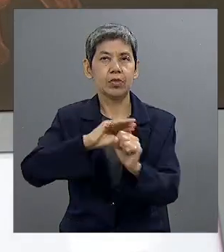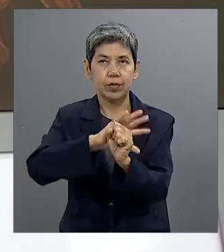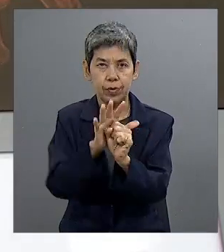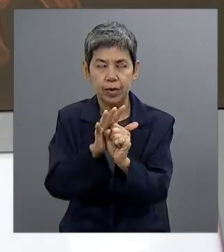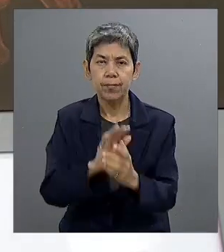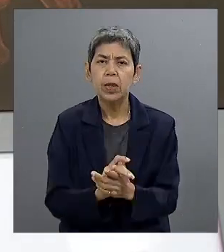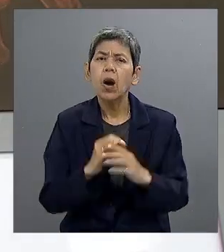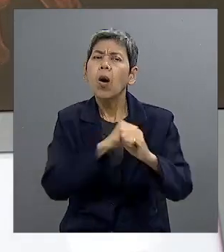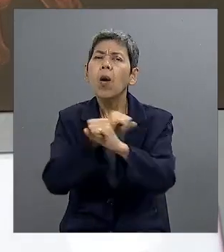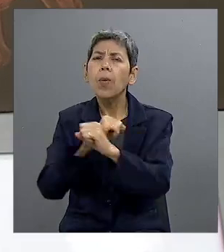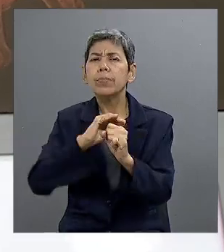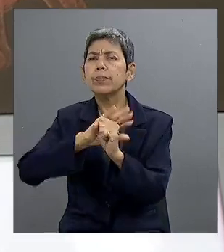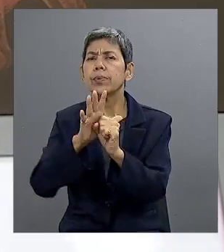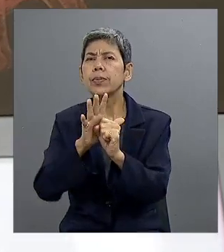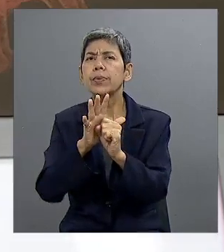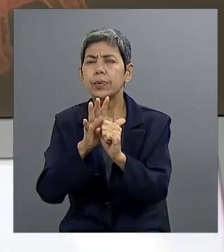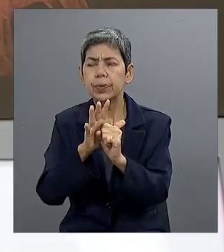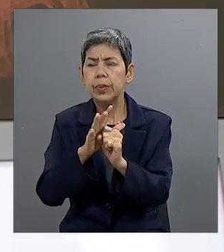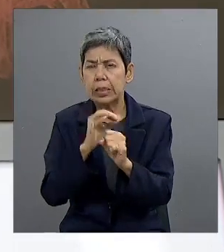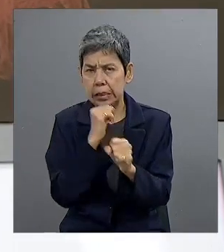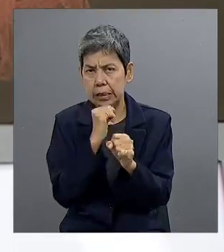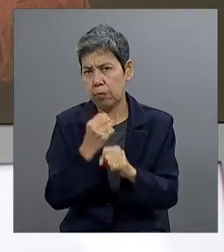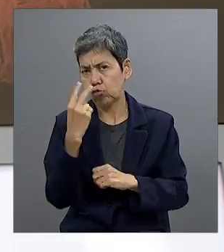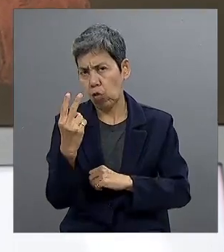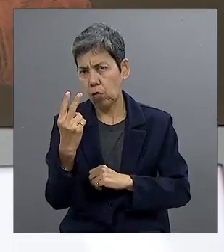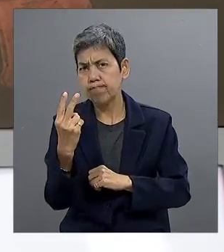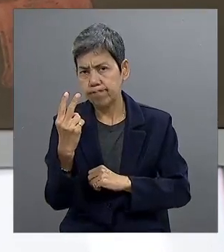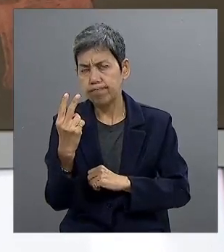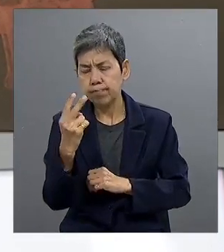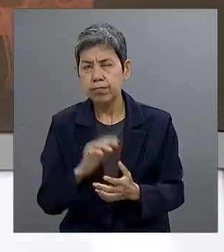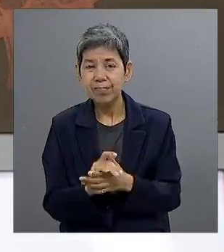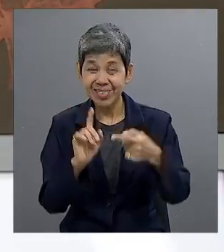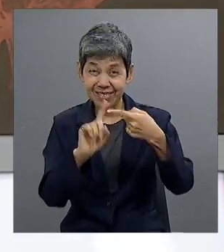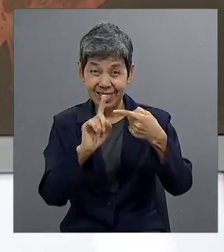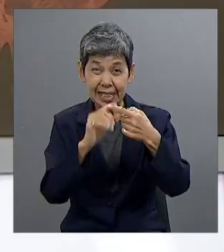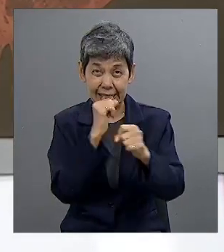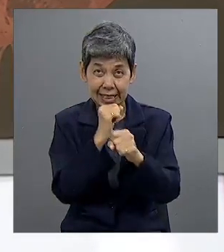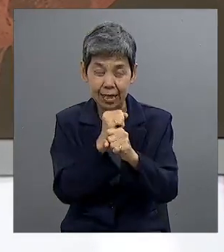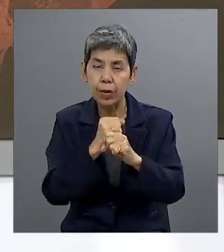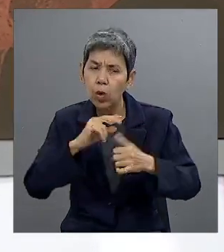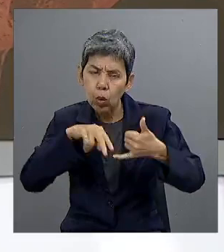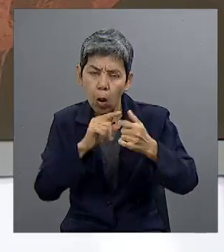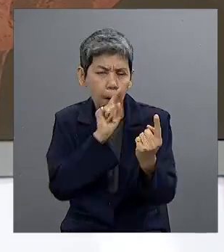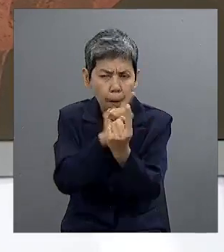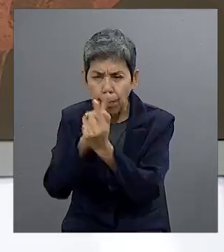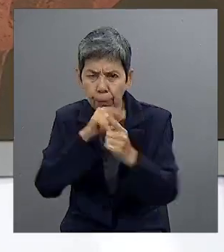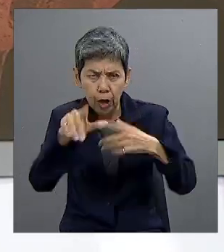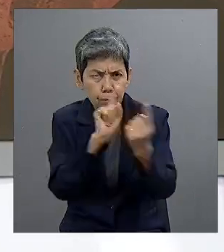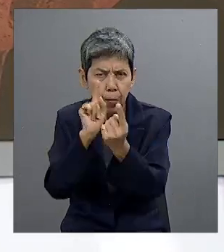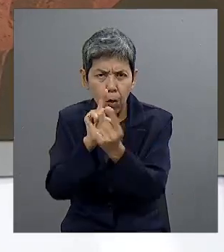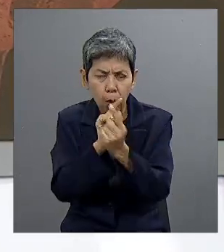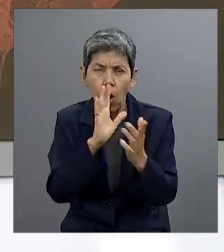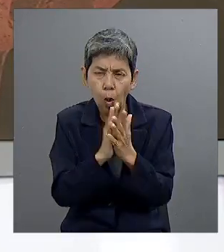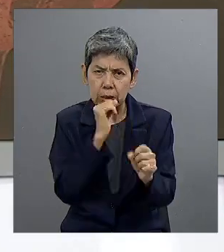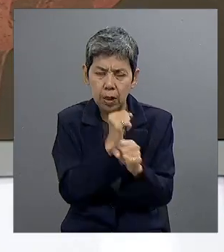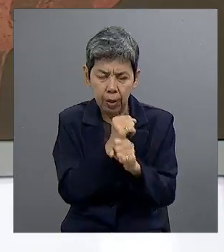คุมการระบาดรอบนี้จะต้องทำ 2ทางคู่กันไปค่ะด้านนึงก็คือการตรวจหาเชิงรุกโดยเฉพาะรายงานข้ามชาติที่ปการระบาด